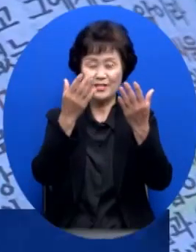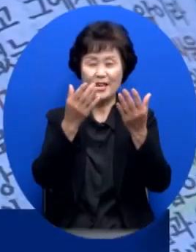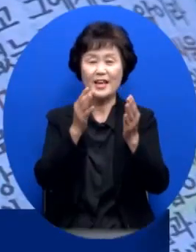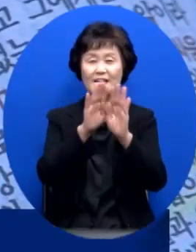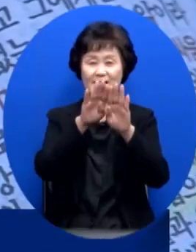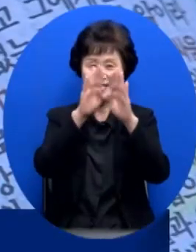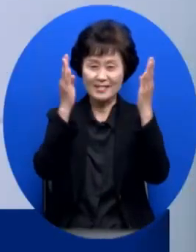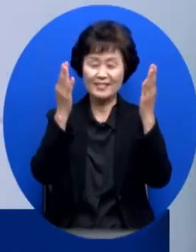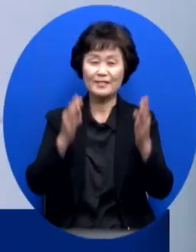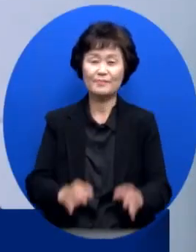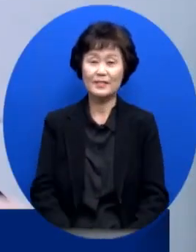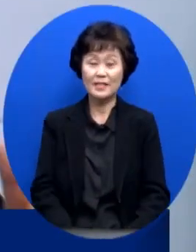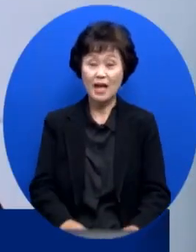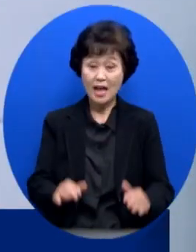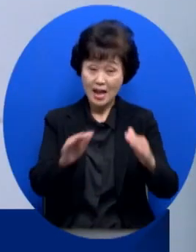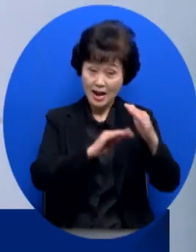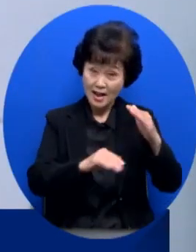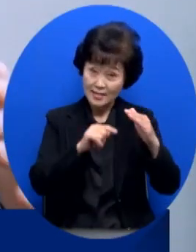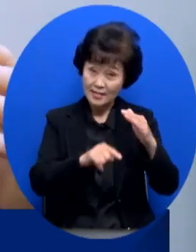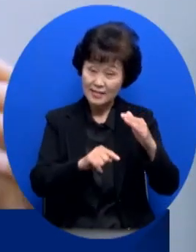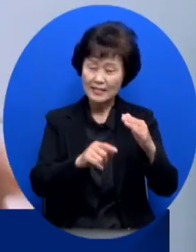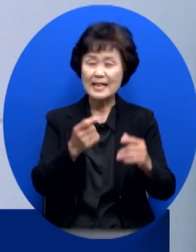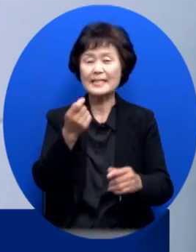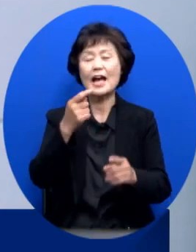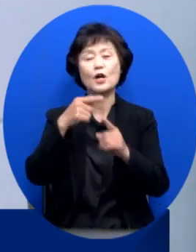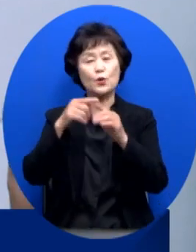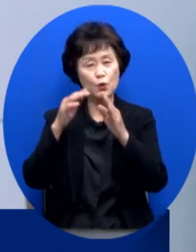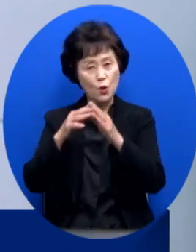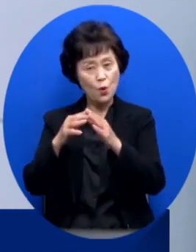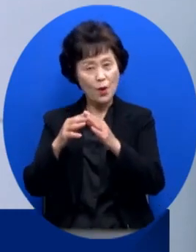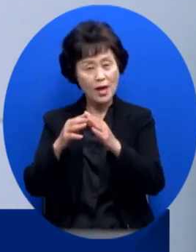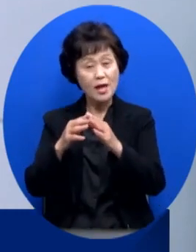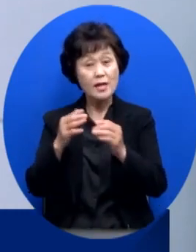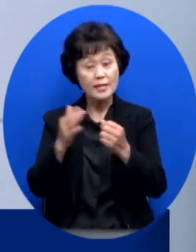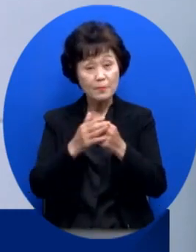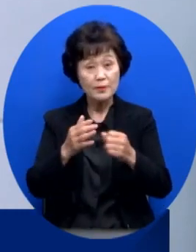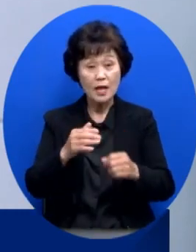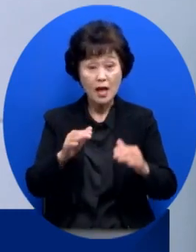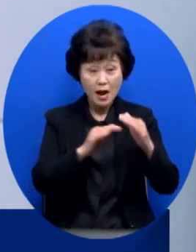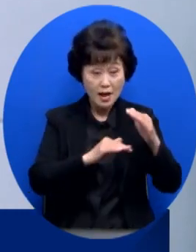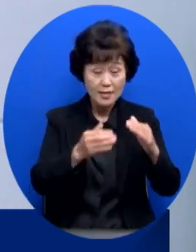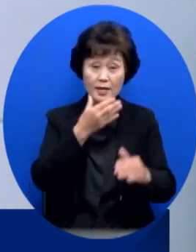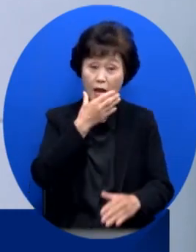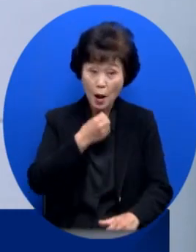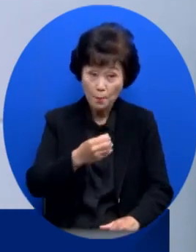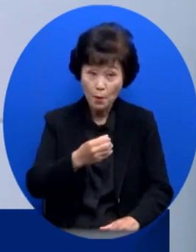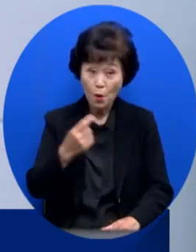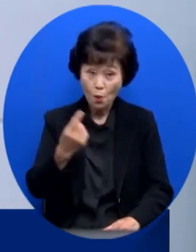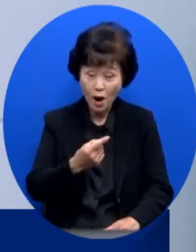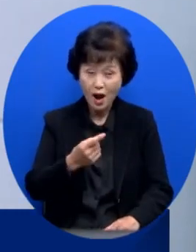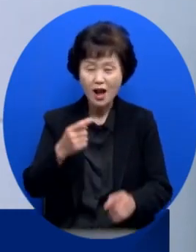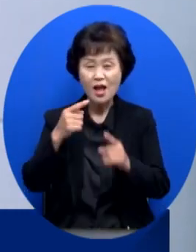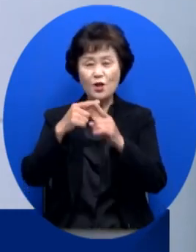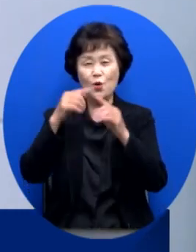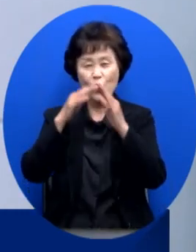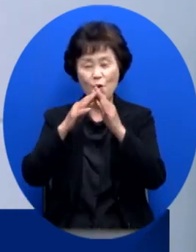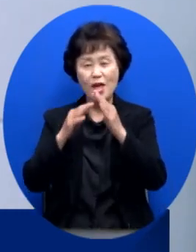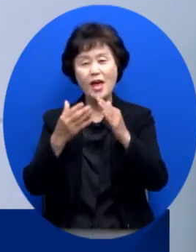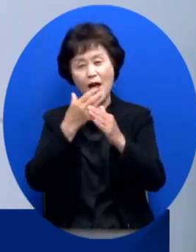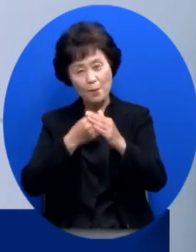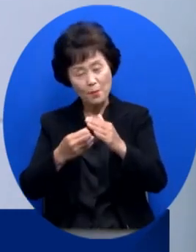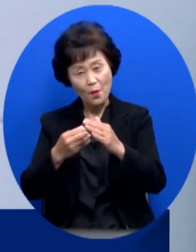안에 작은 교회이기 때문에 가정이 행복한 가정이 되면 이 교회가 또 행복한 공동체로